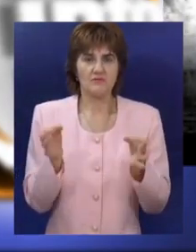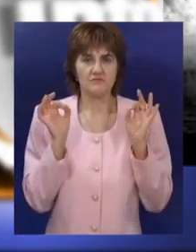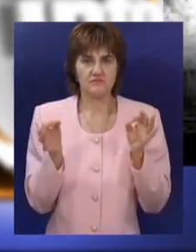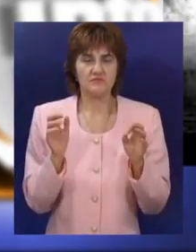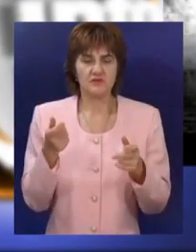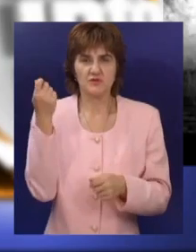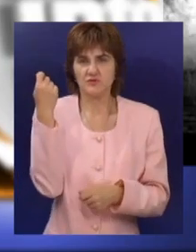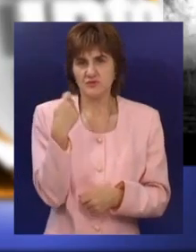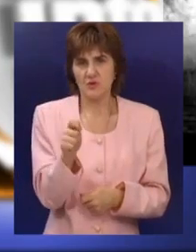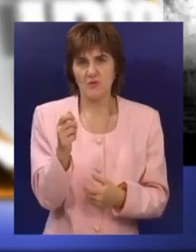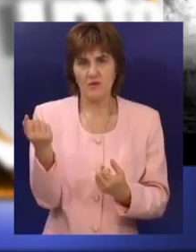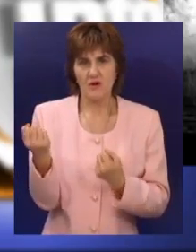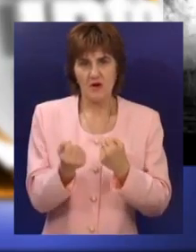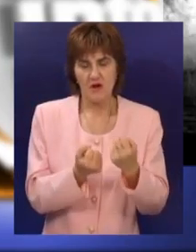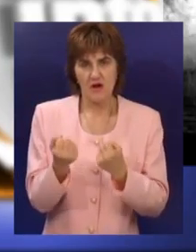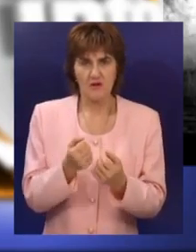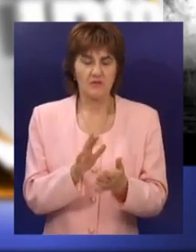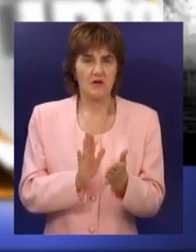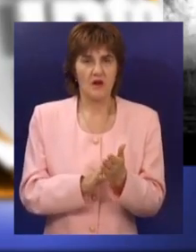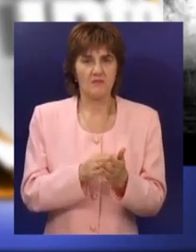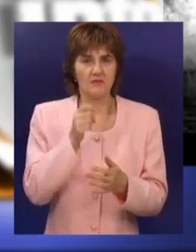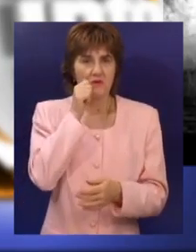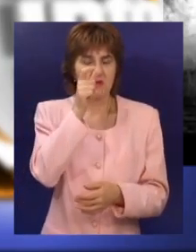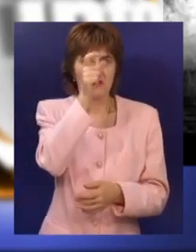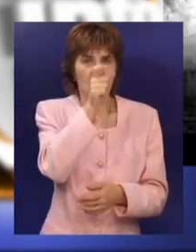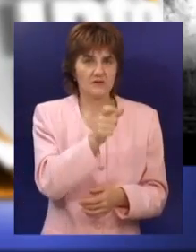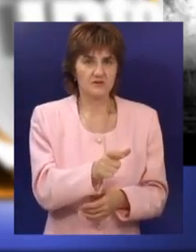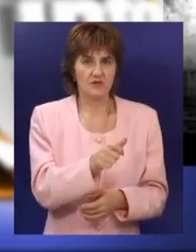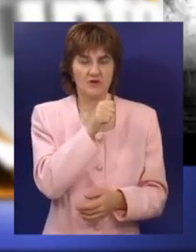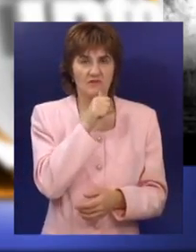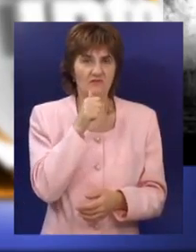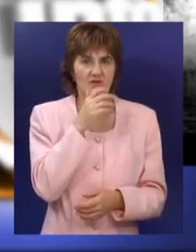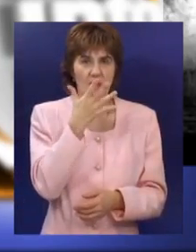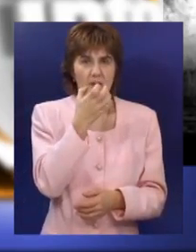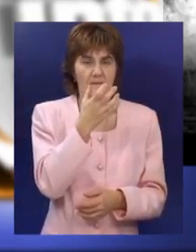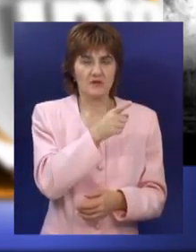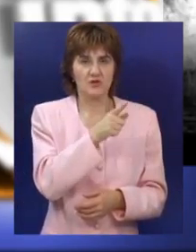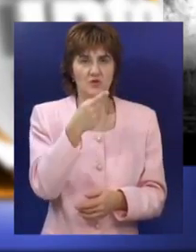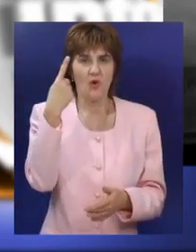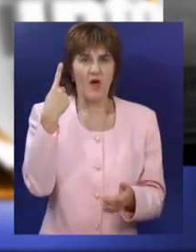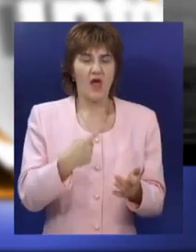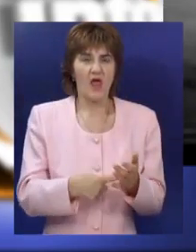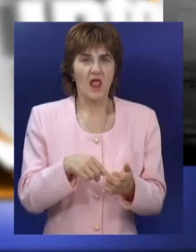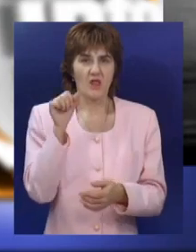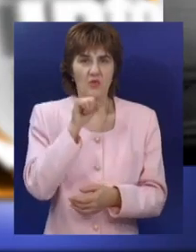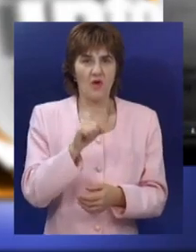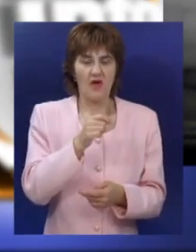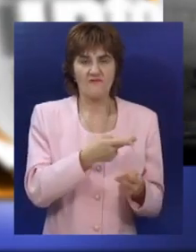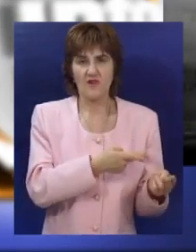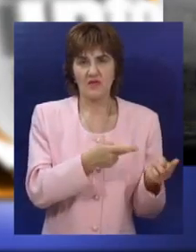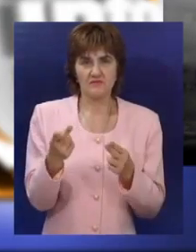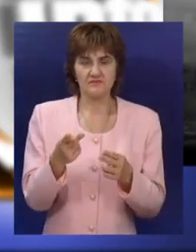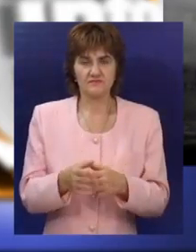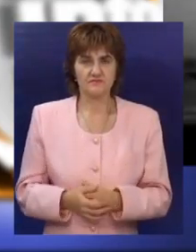automobila i nepokretnosti. Cena za jednog migranta je rasla na 500 i potom 1.000 evra do zapadne